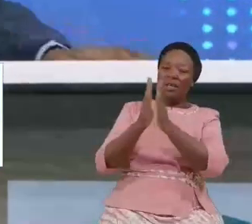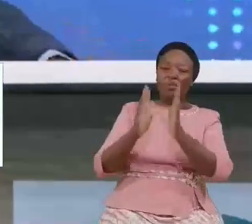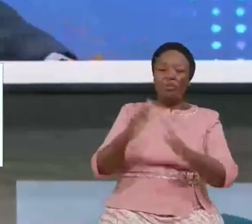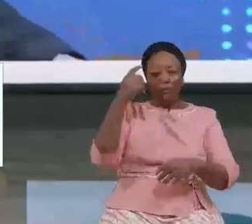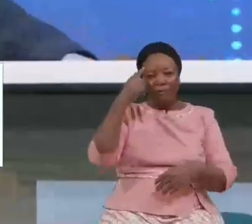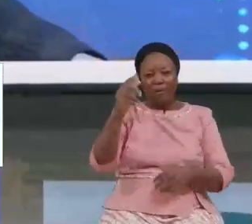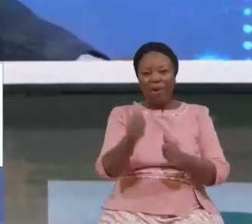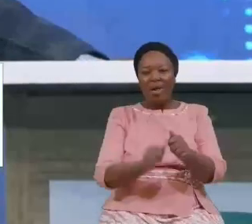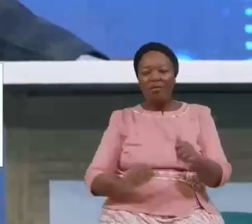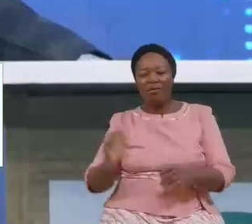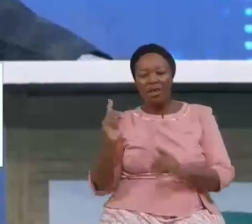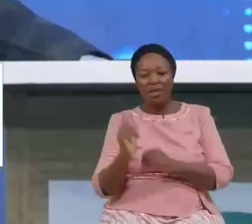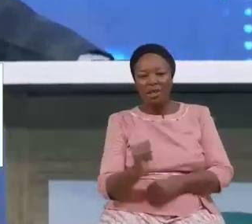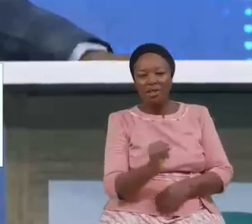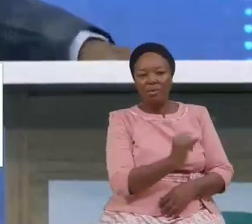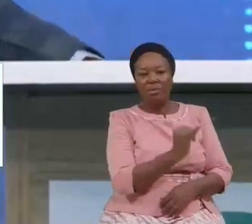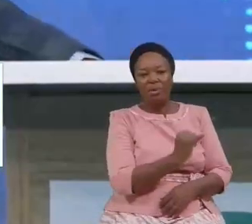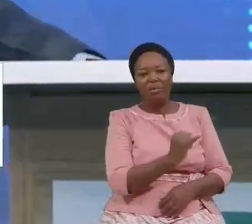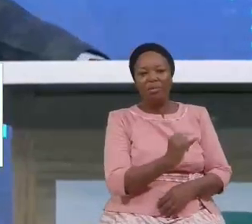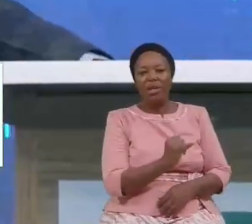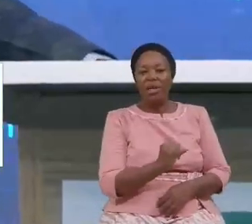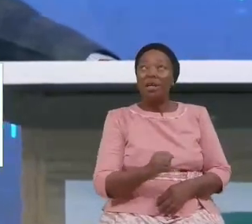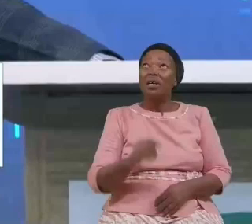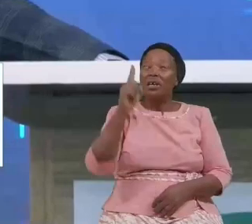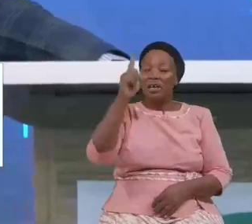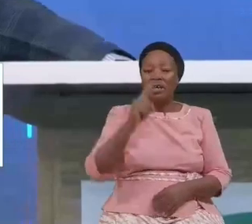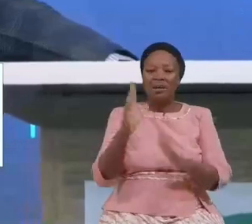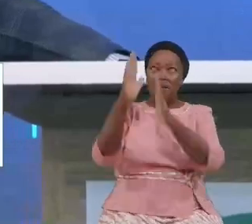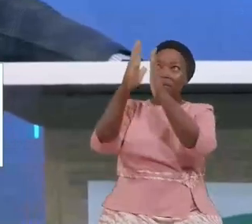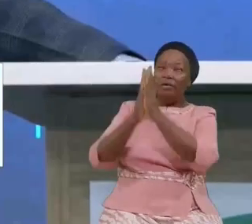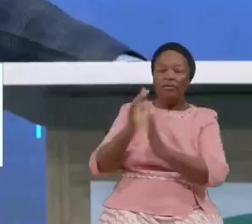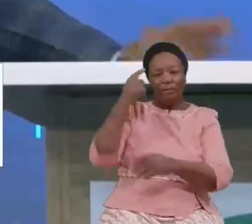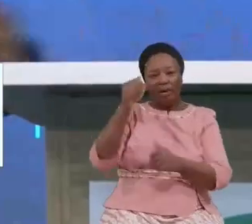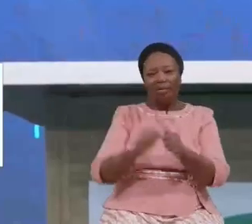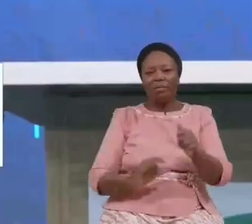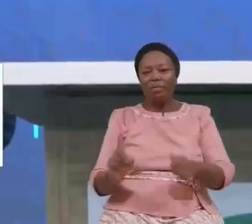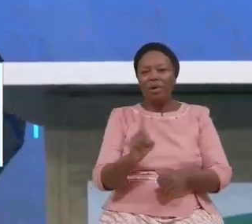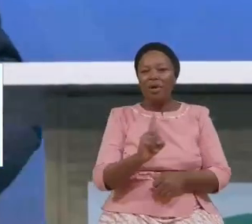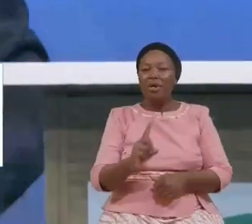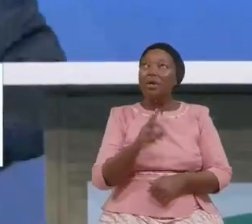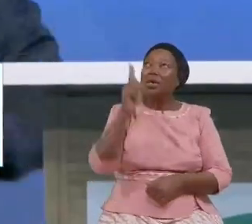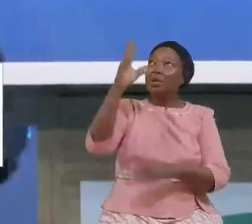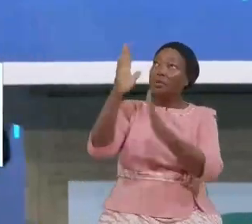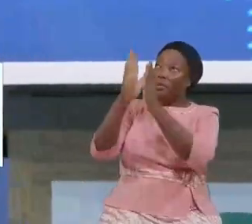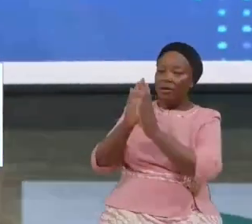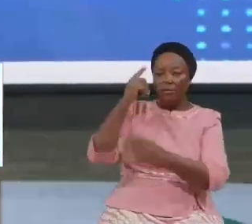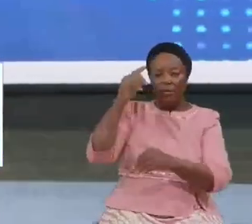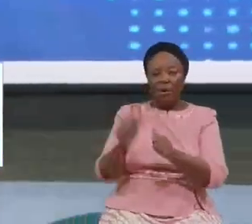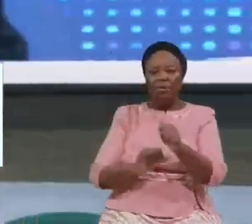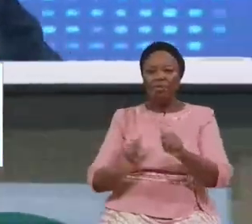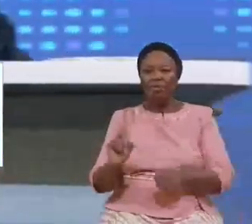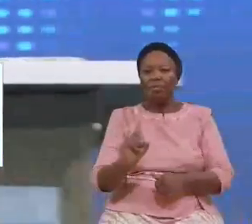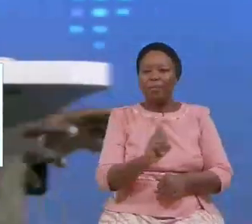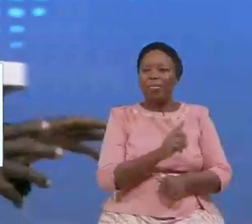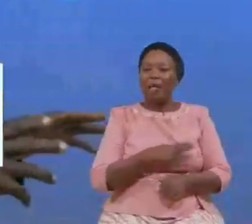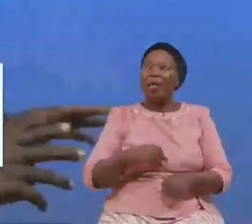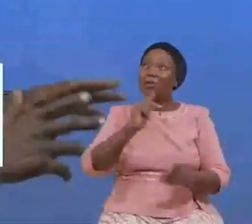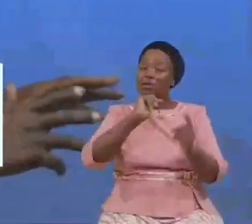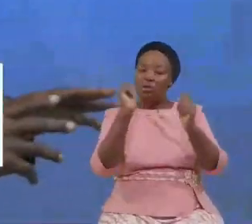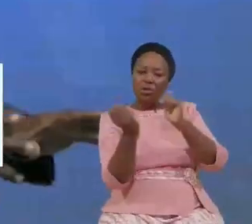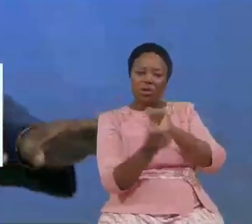individu il intercite pour chaque intercepte pour chacun il prie pour chacun